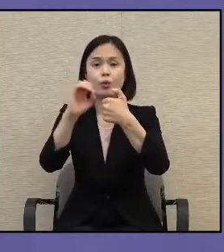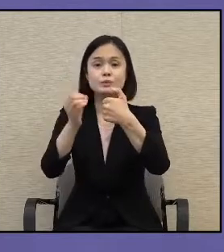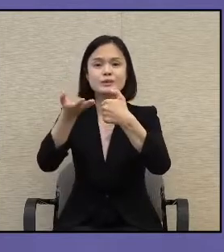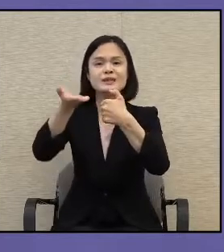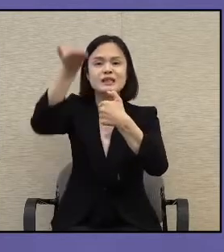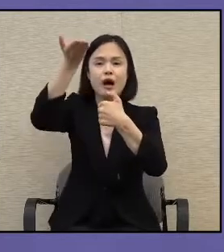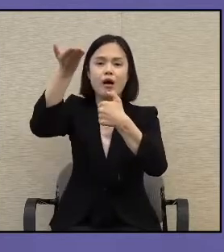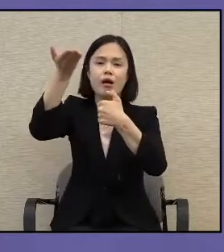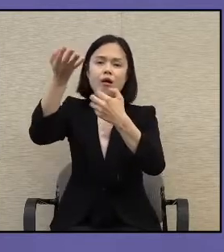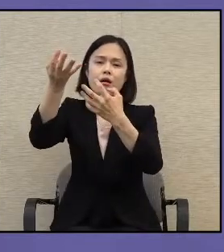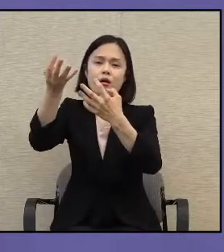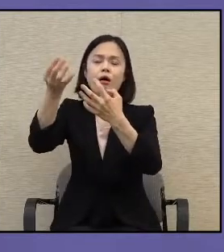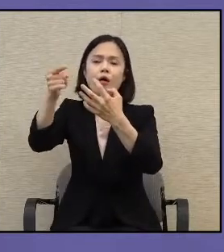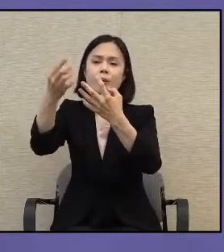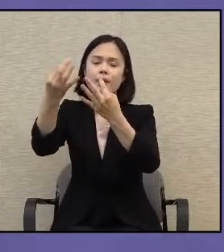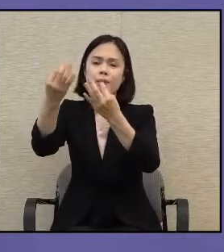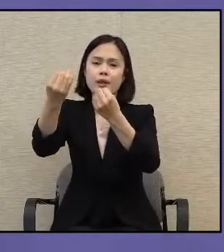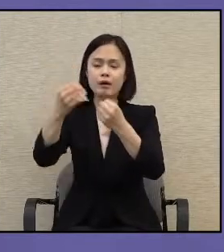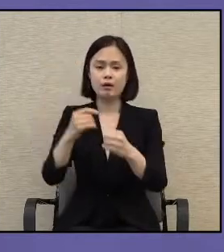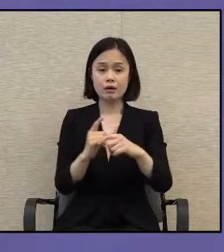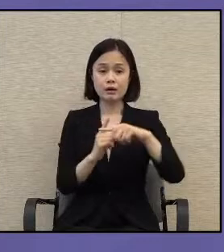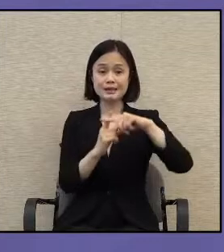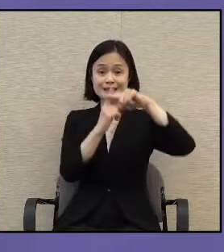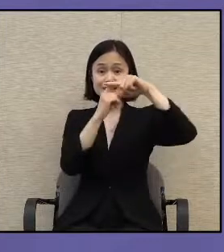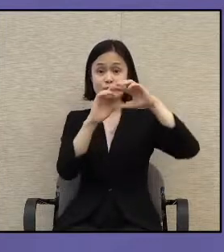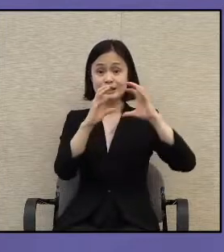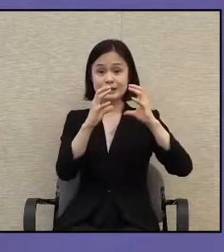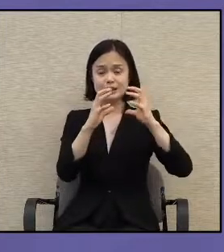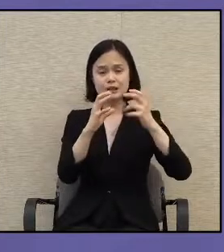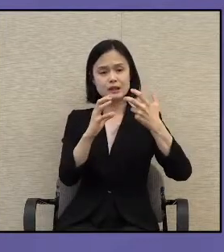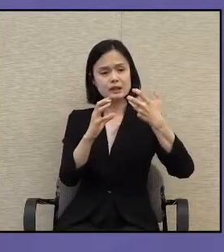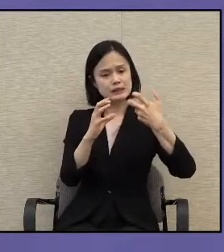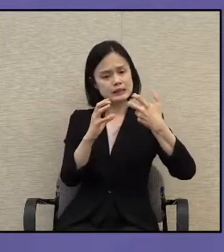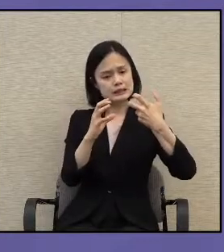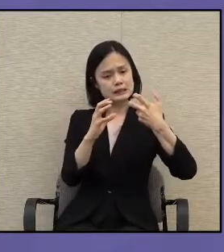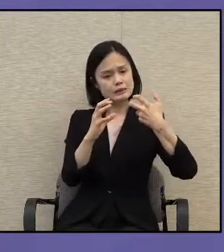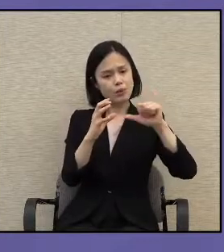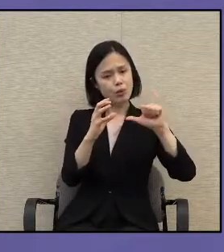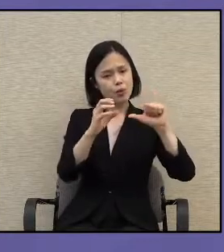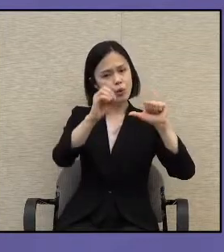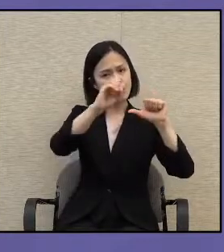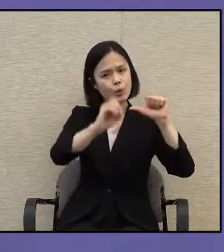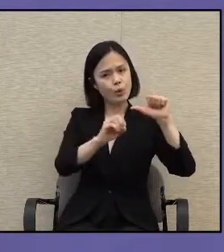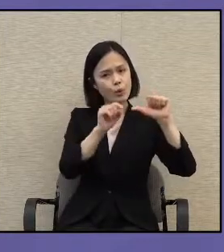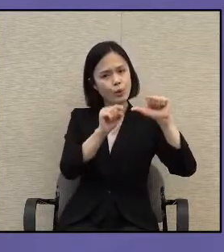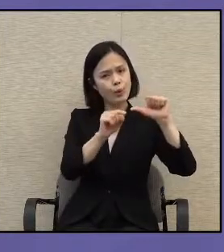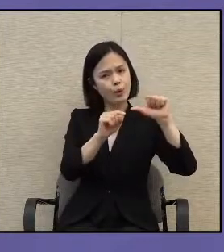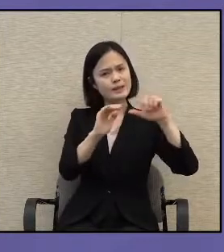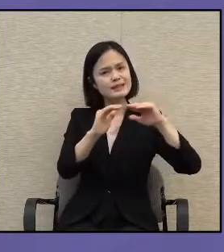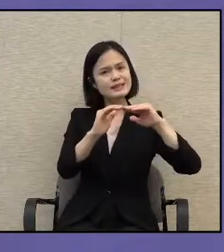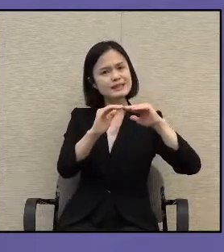스위스는 한 75% 이상이 그래도 이